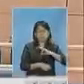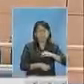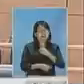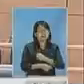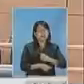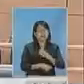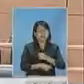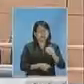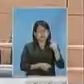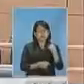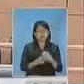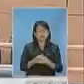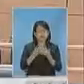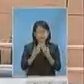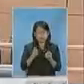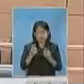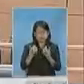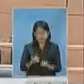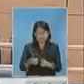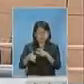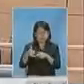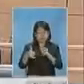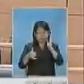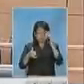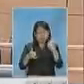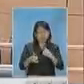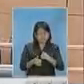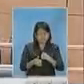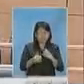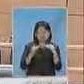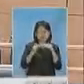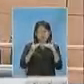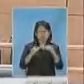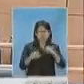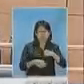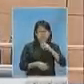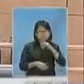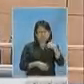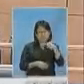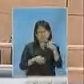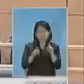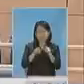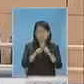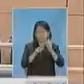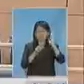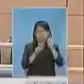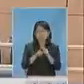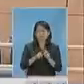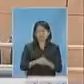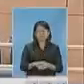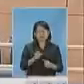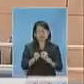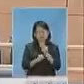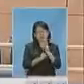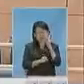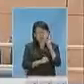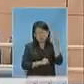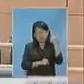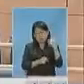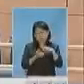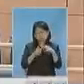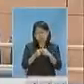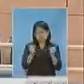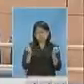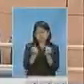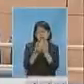แต่ในเมื่อท่านพูดผมก็จะพูดเหมือนกันน่ะว่าในวิกฤตแห่งความขัดแย้ง 6ปีที่ผ่านมา